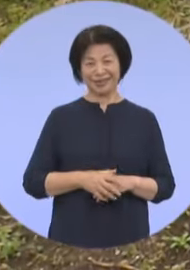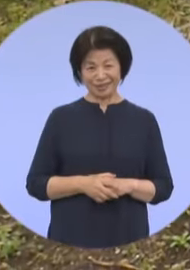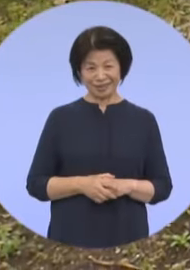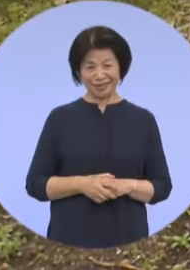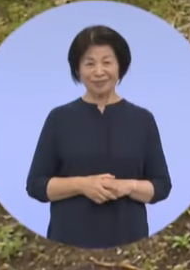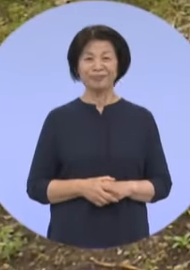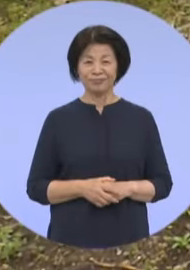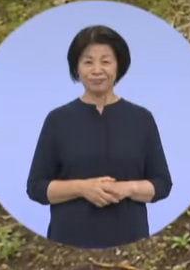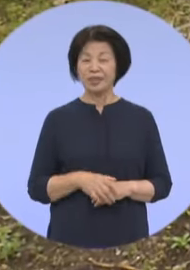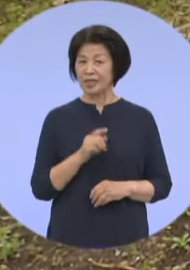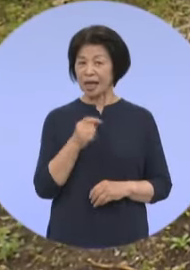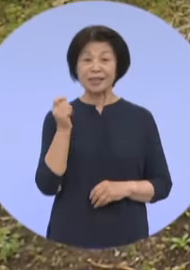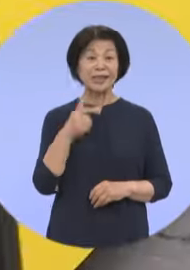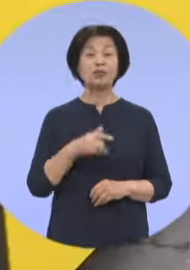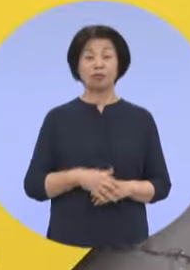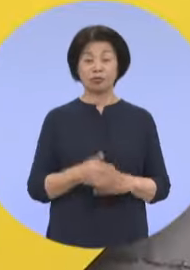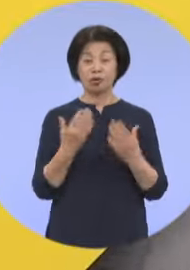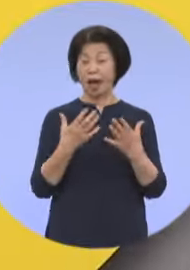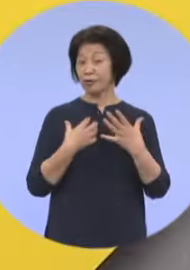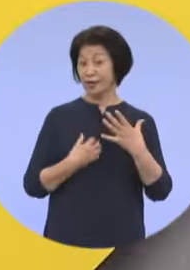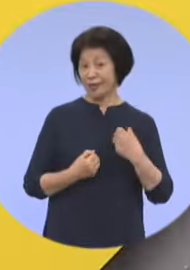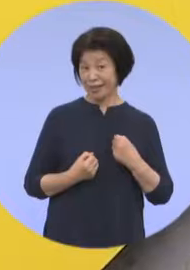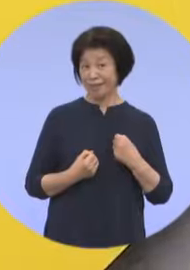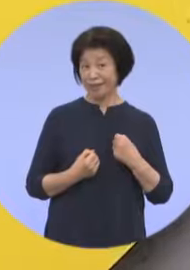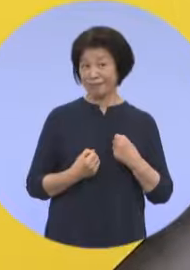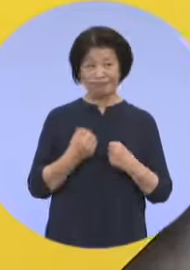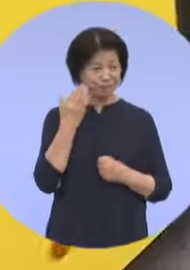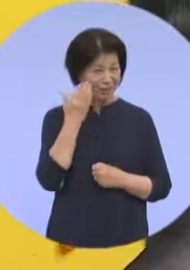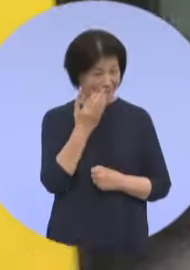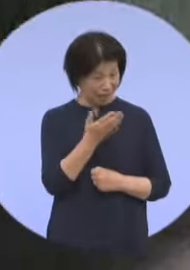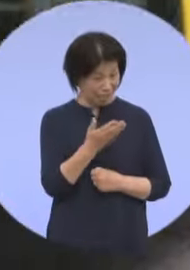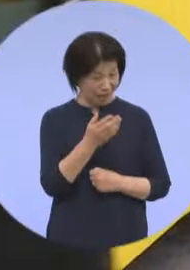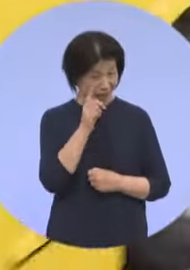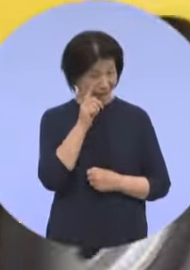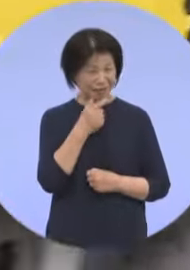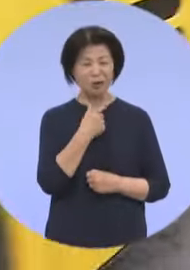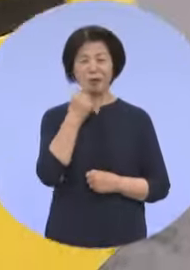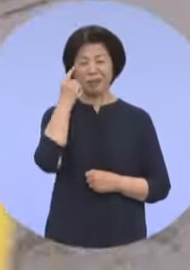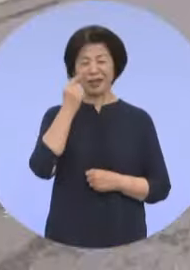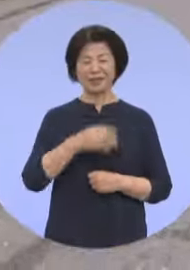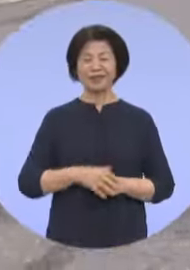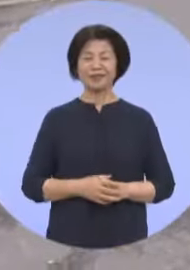では早速学生の方にお話を聞いてみましょう。